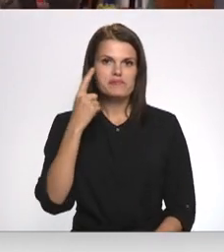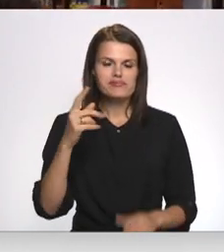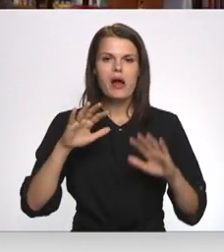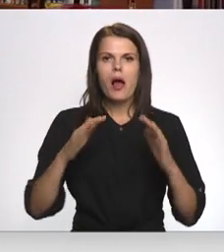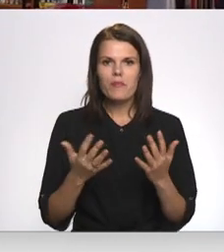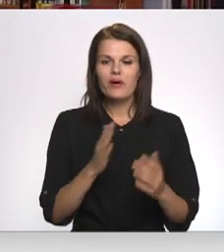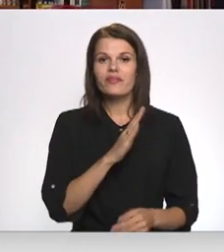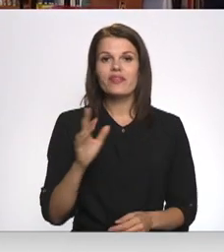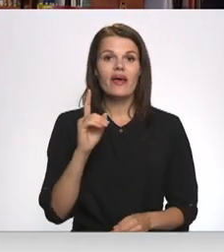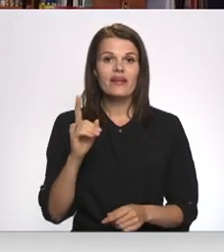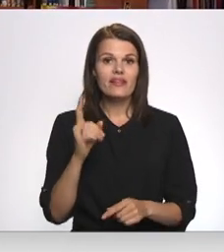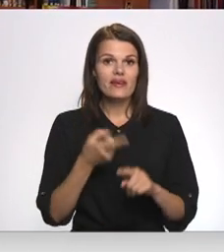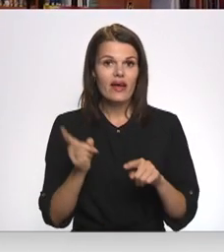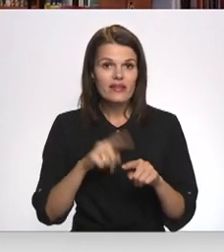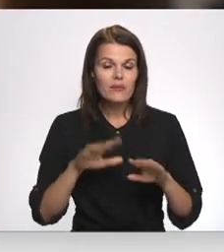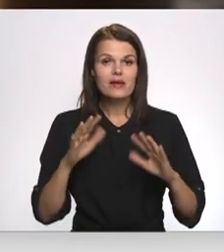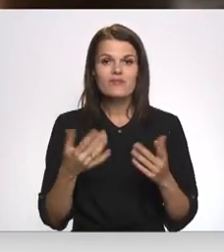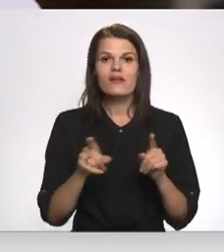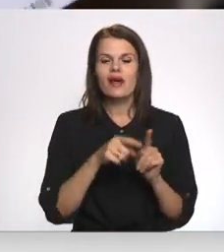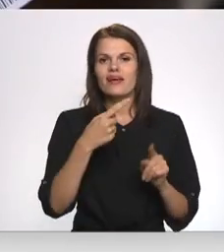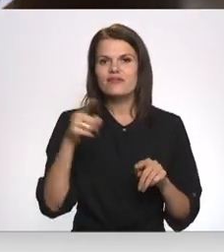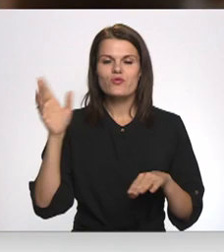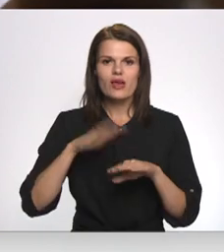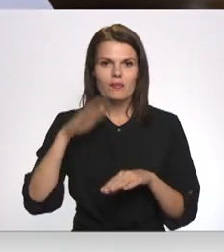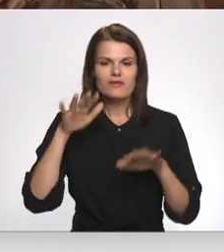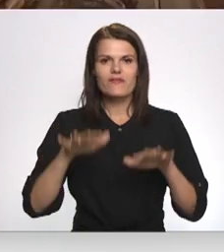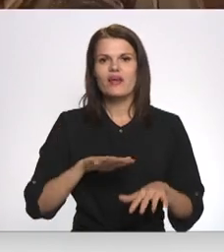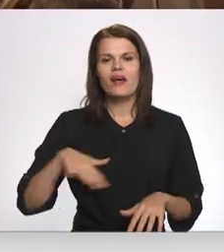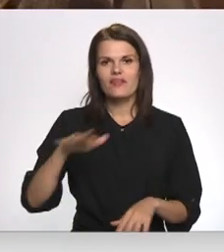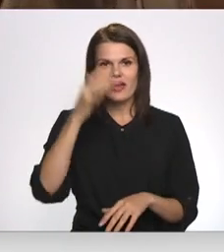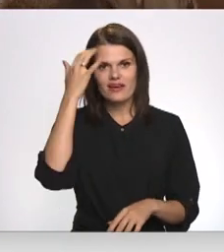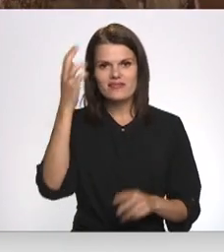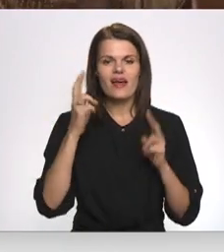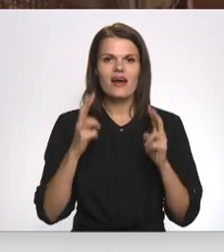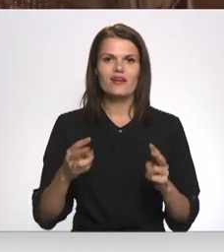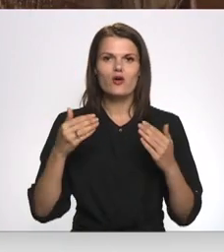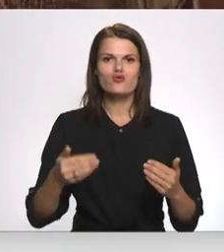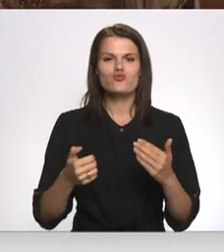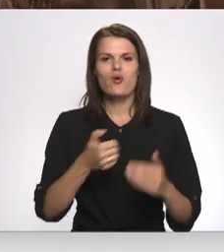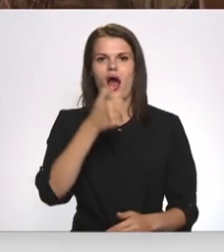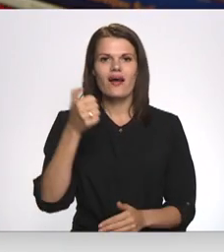ne tikai tāpēc, bet arī citu iemeslu dēļ klājumos cer, šogad vēlētāja